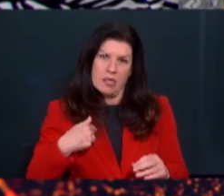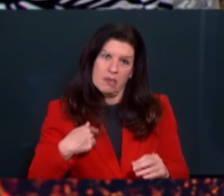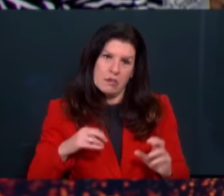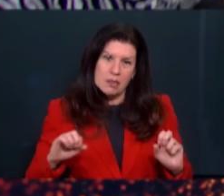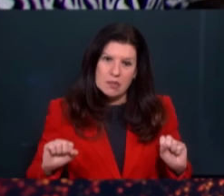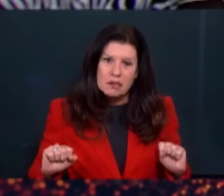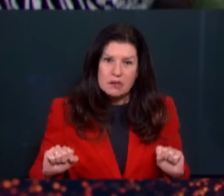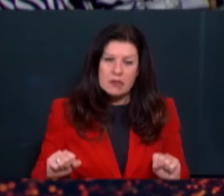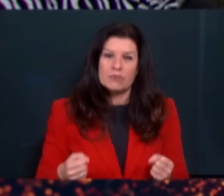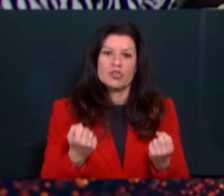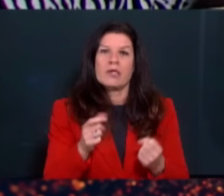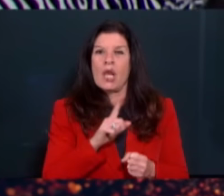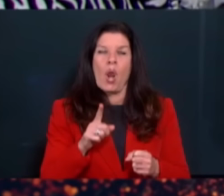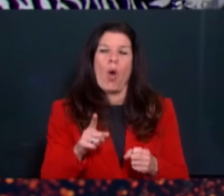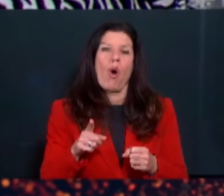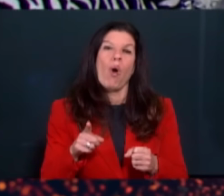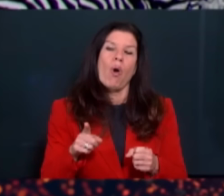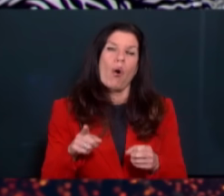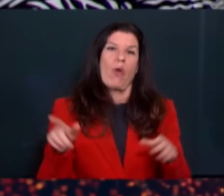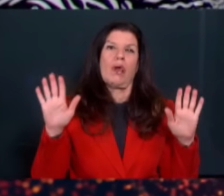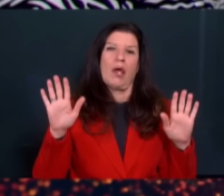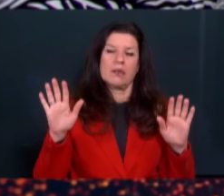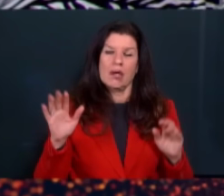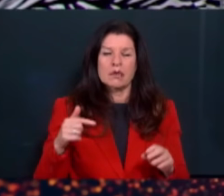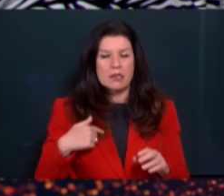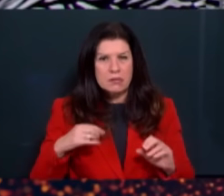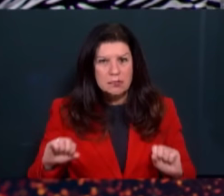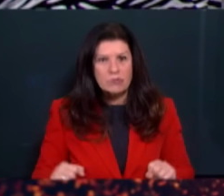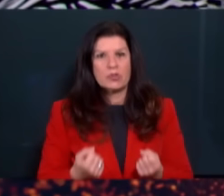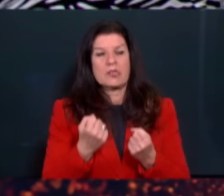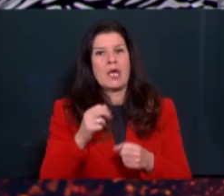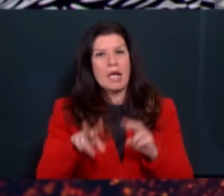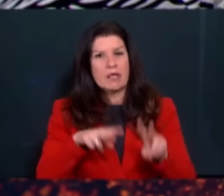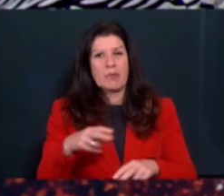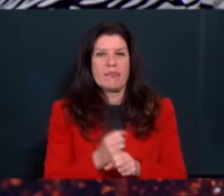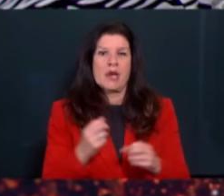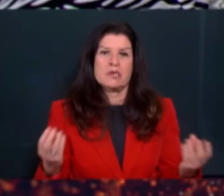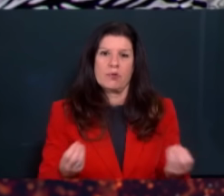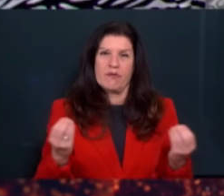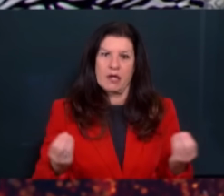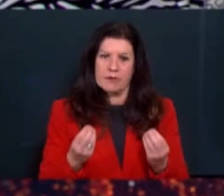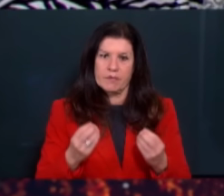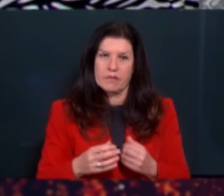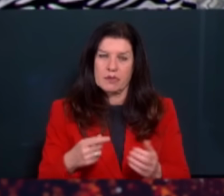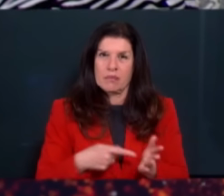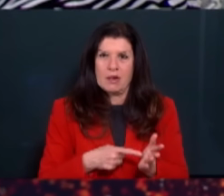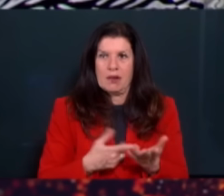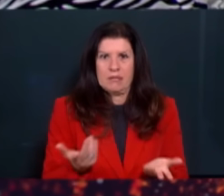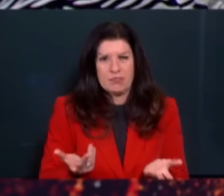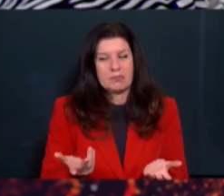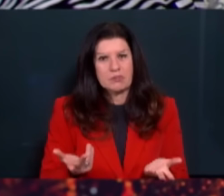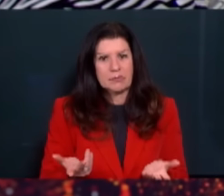לא להוריד ידיים ולעמוד על הרגליים ולטפל ולעשות דברים. כי בסופו של